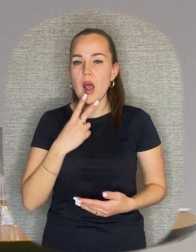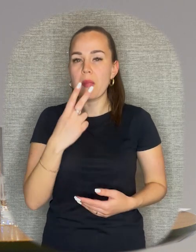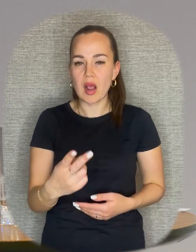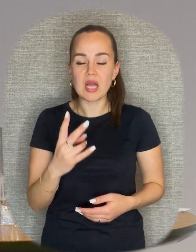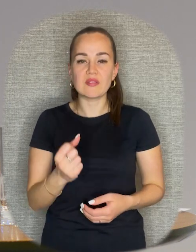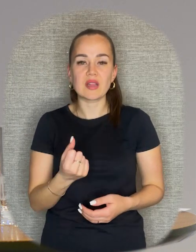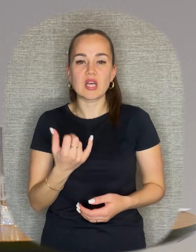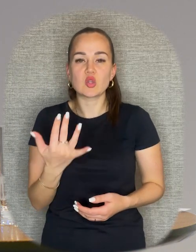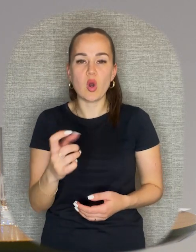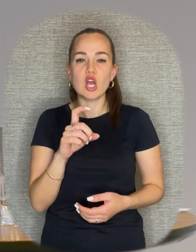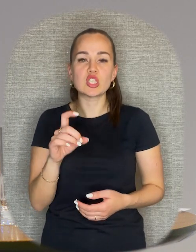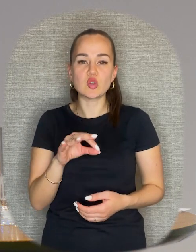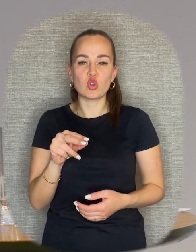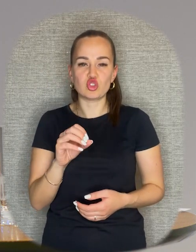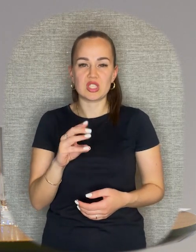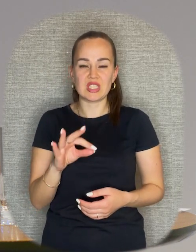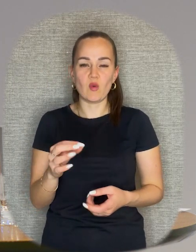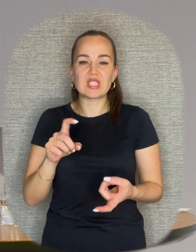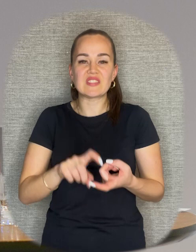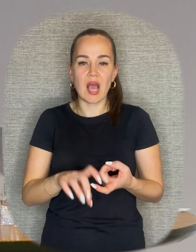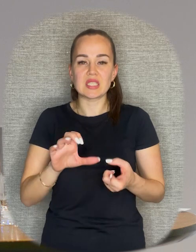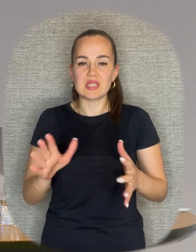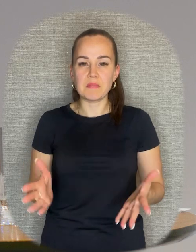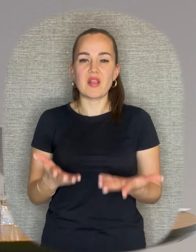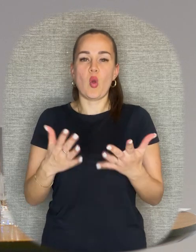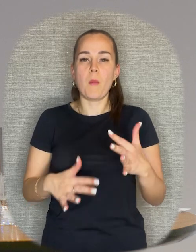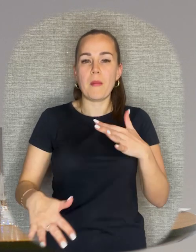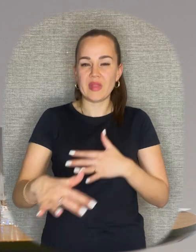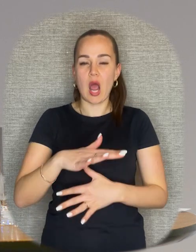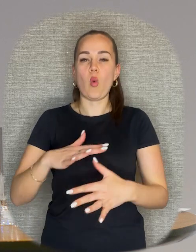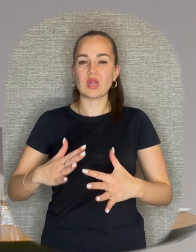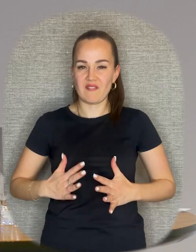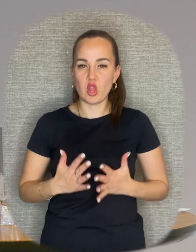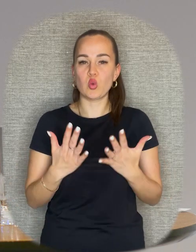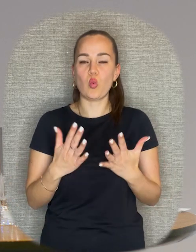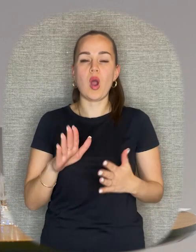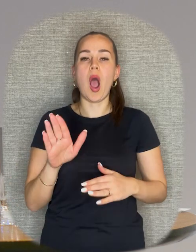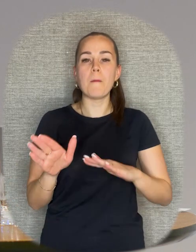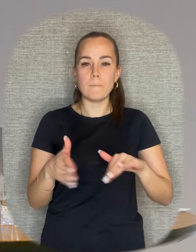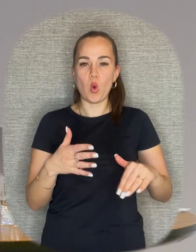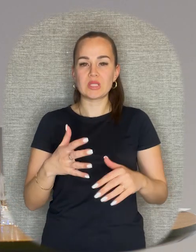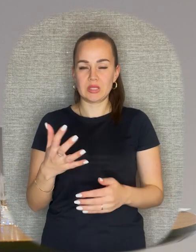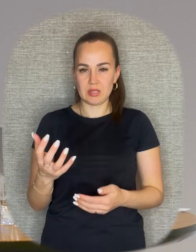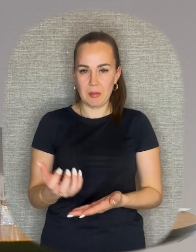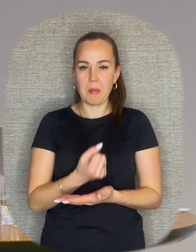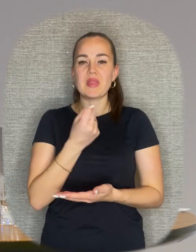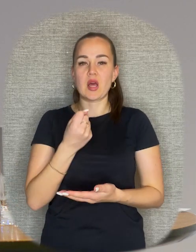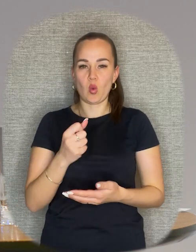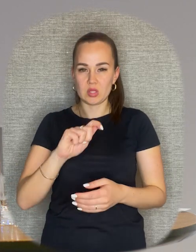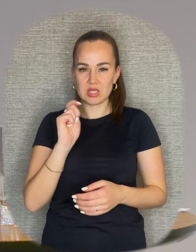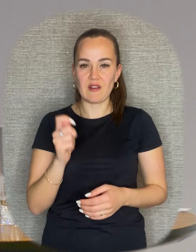которая наглядно показывает насколько зодчество связано с подъёмом народного духа после победоносный